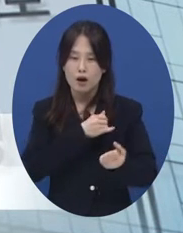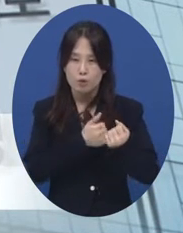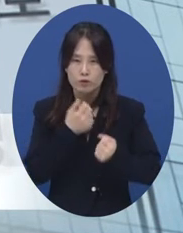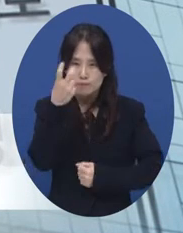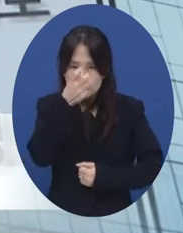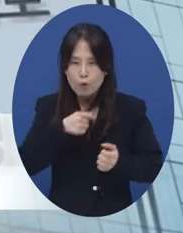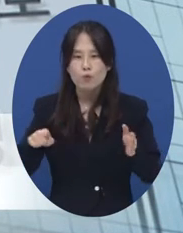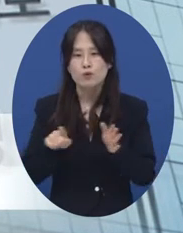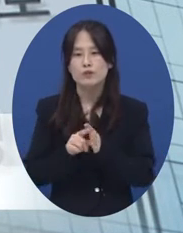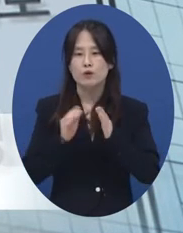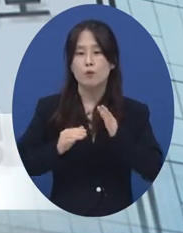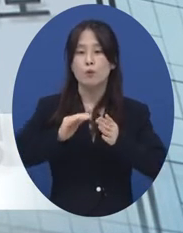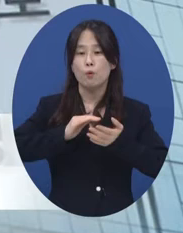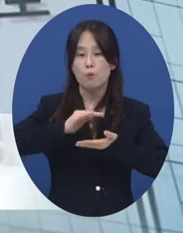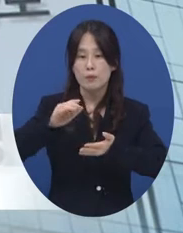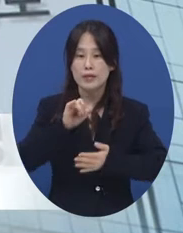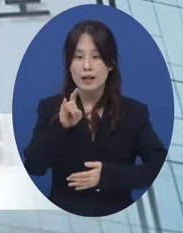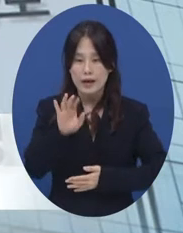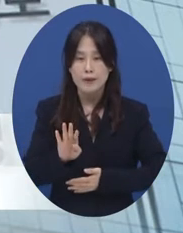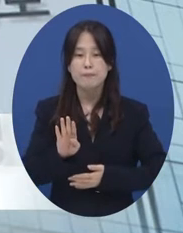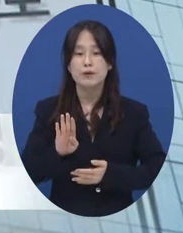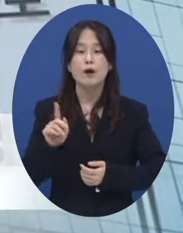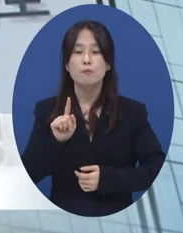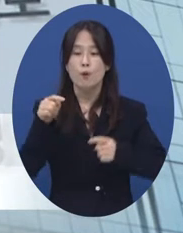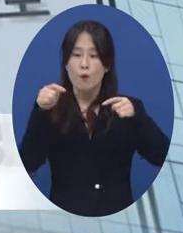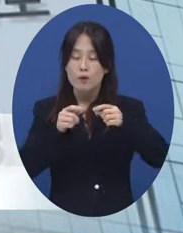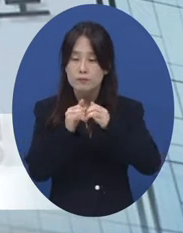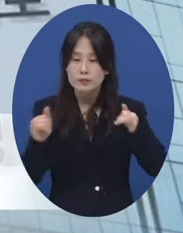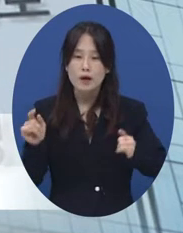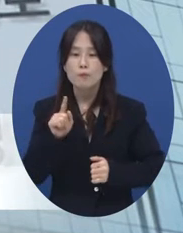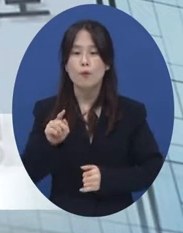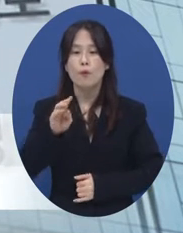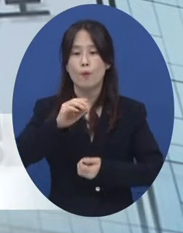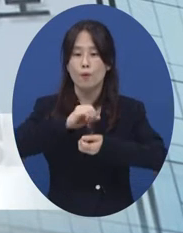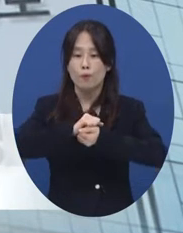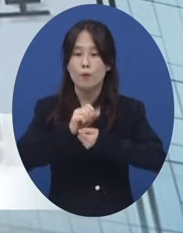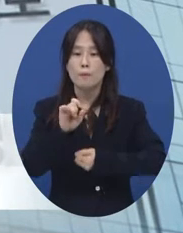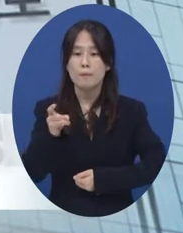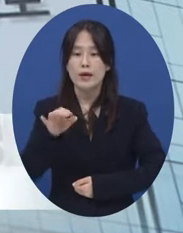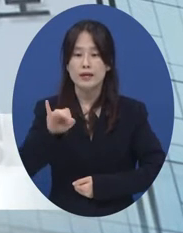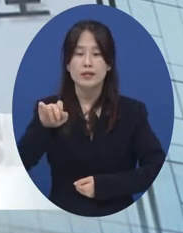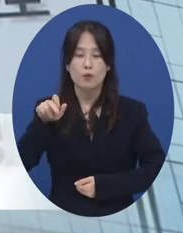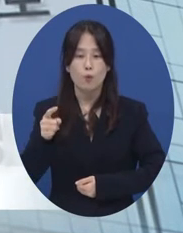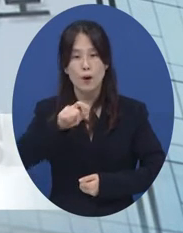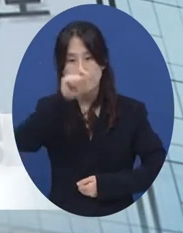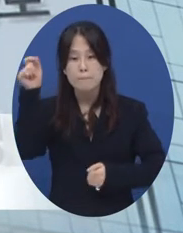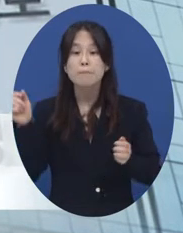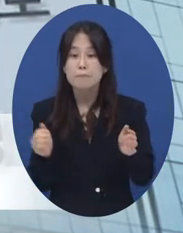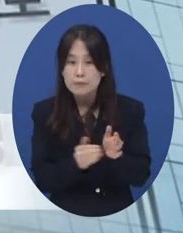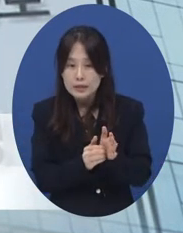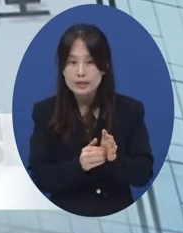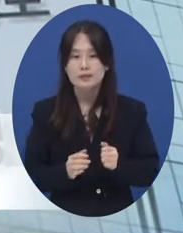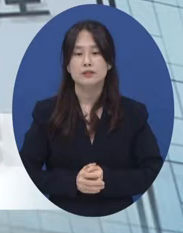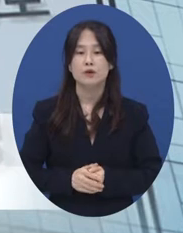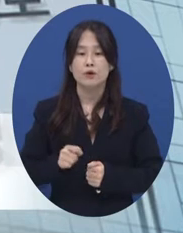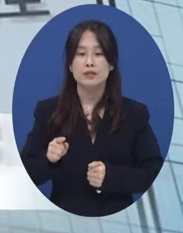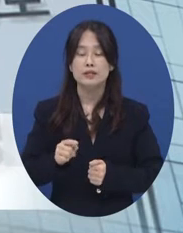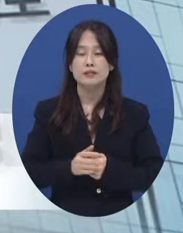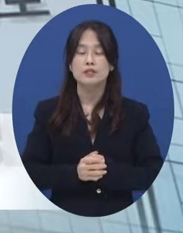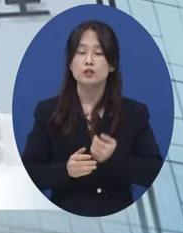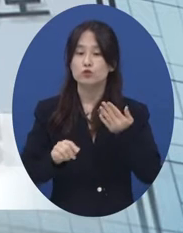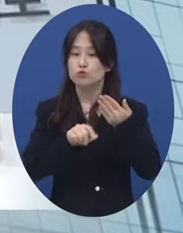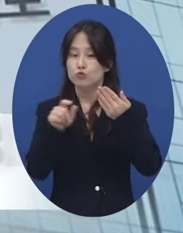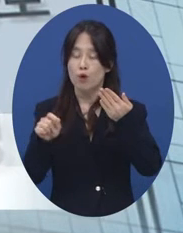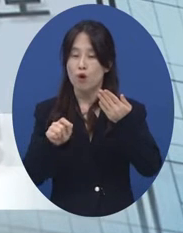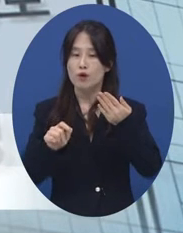구축사업 무선 협상 자로 nhn 페이 코 컨소시엄에 선정했습니다 00 배달앱 이 구축되면 오는 9월엔